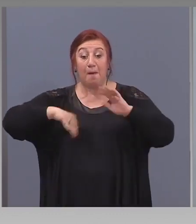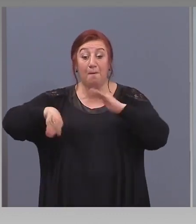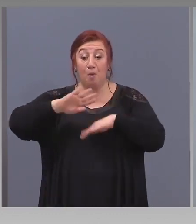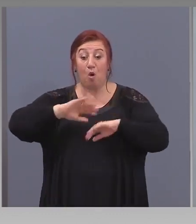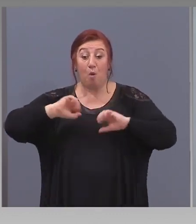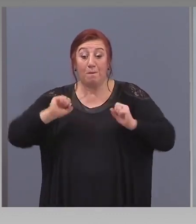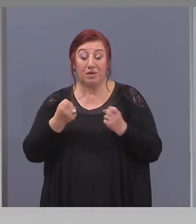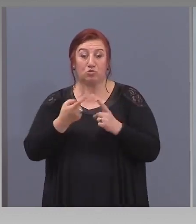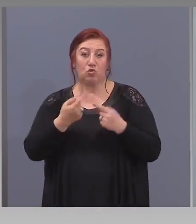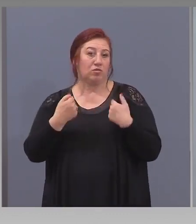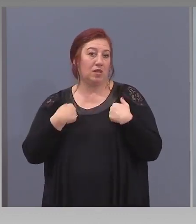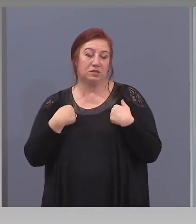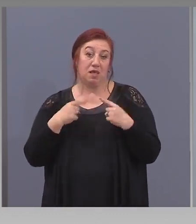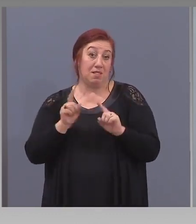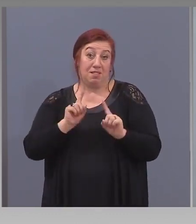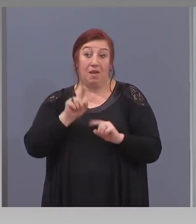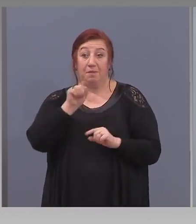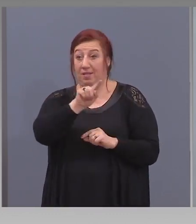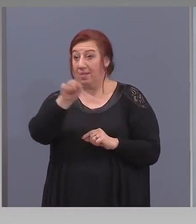Никоя.